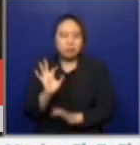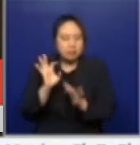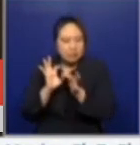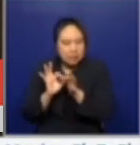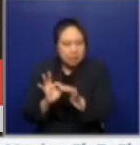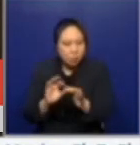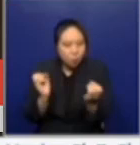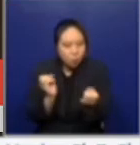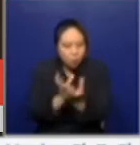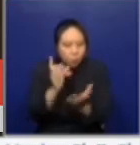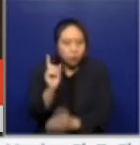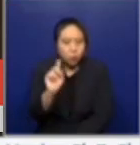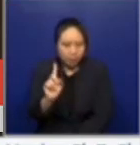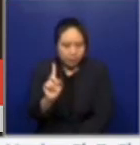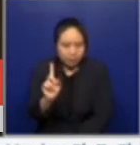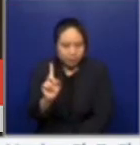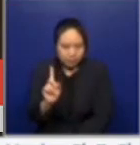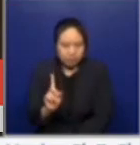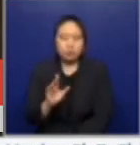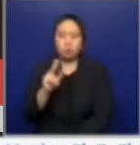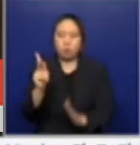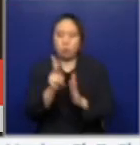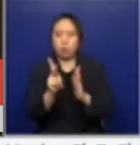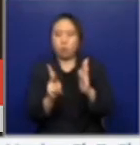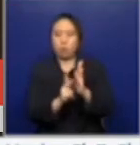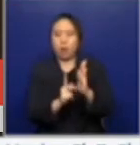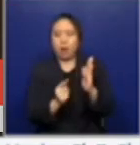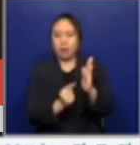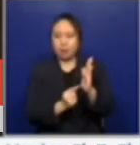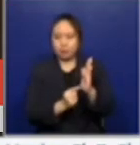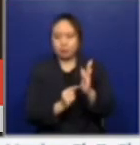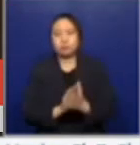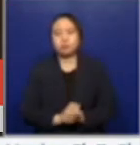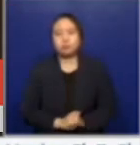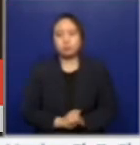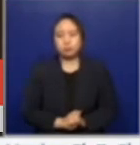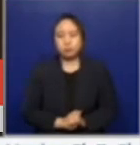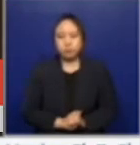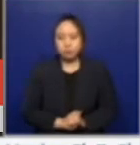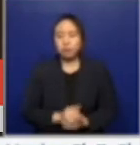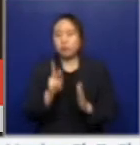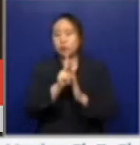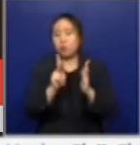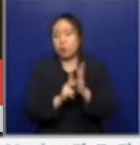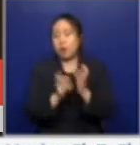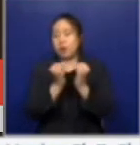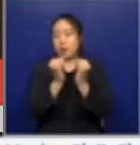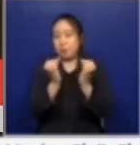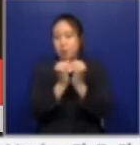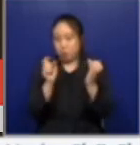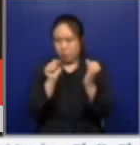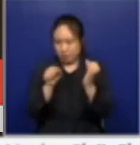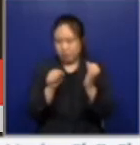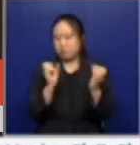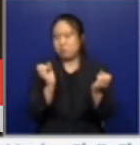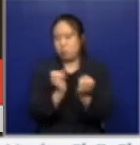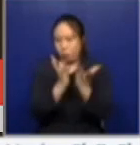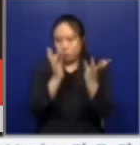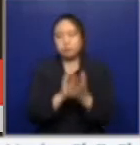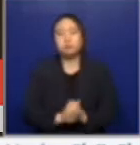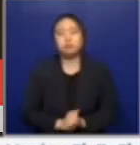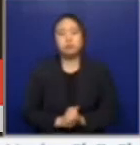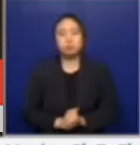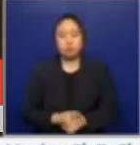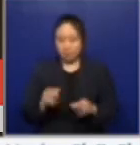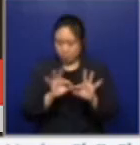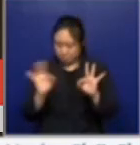ส่งผลกระทบต่อสถานะความเป็นกฎหมายสูงสุดของรัฐธรรมนูญแม้บทบัญญัตินี้จะมี